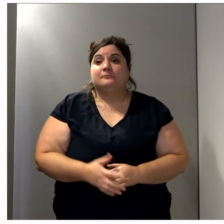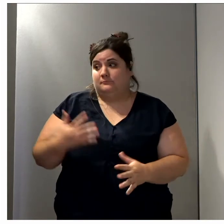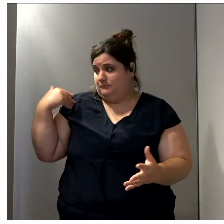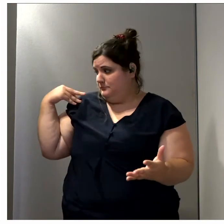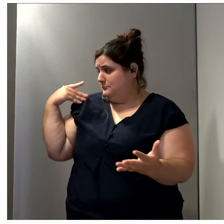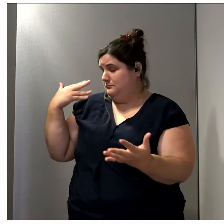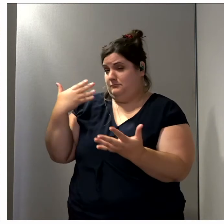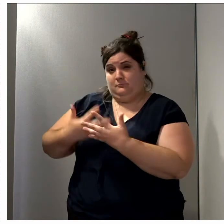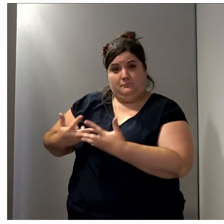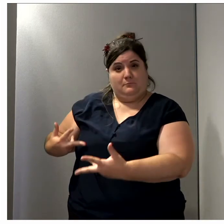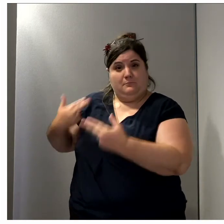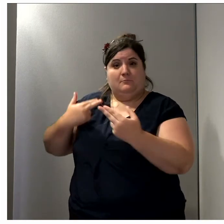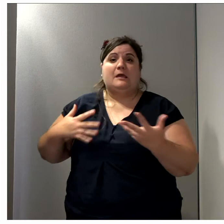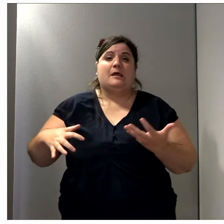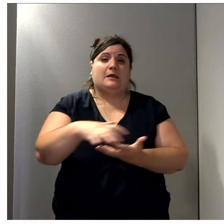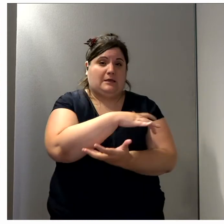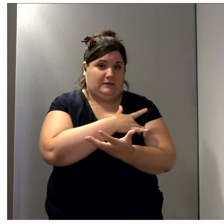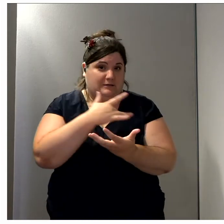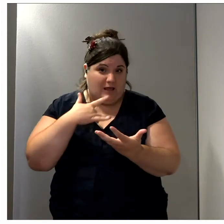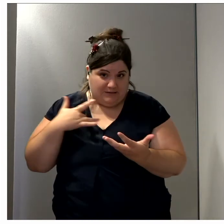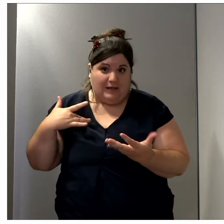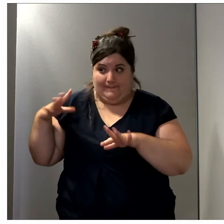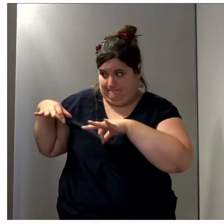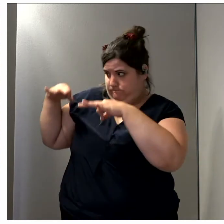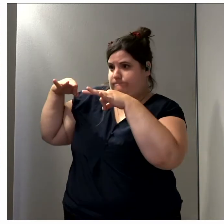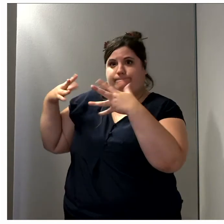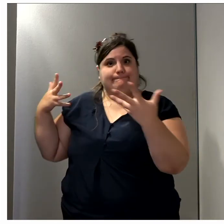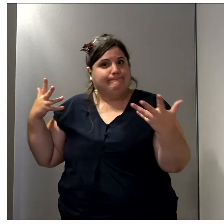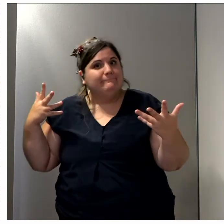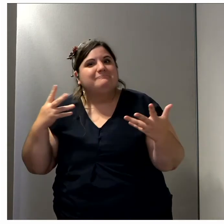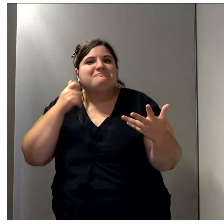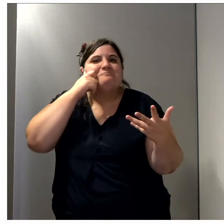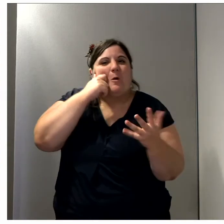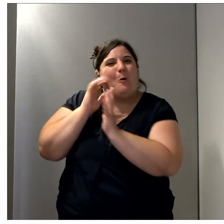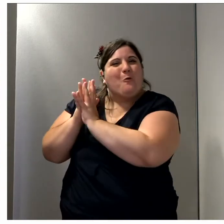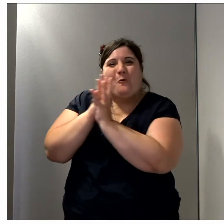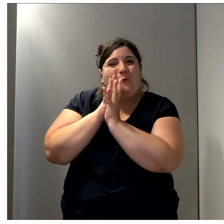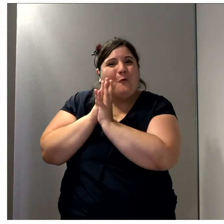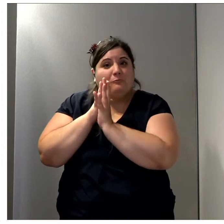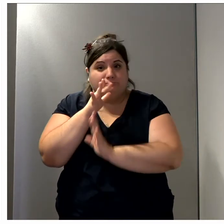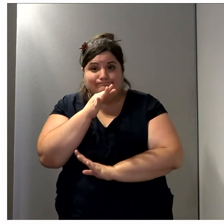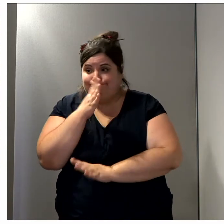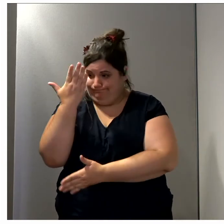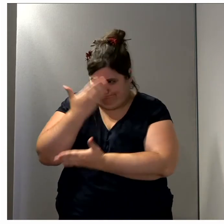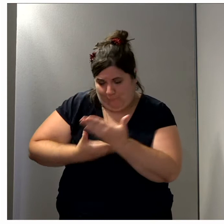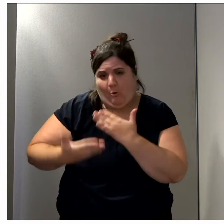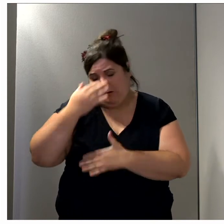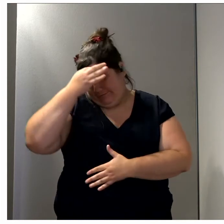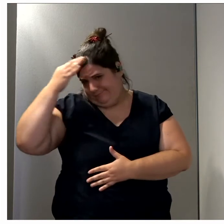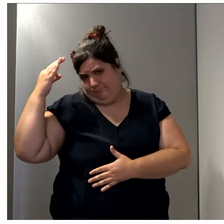eu une initiative très particulière, c'est-à-dire que là, on ne pouvait plus se voir pour de vrai. Donc, il